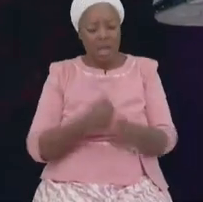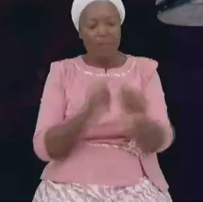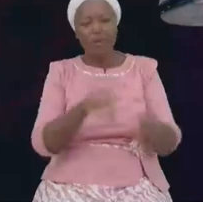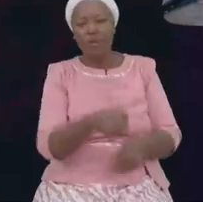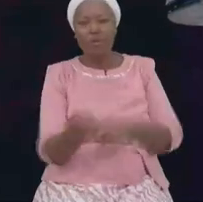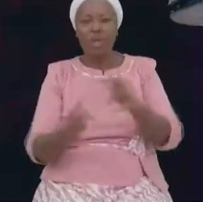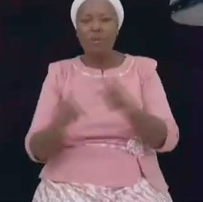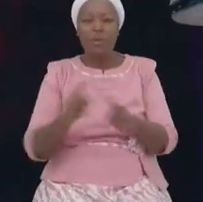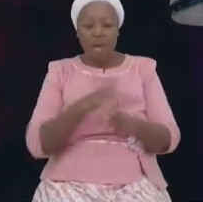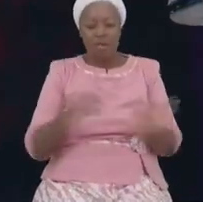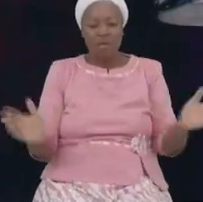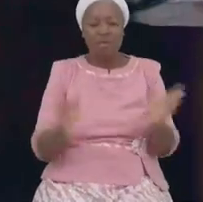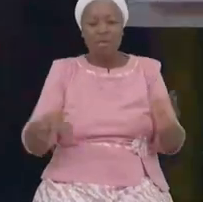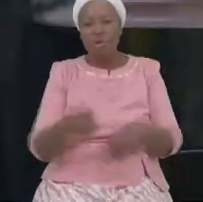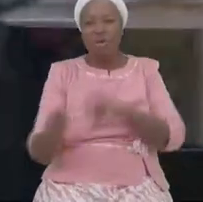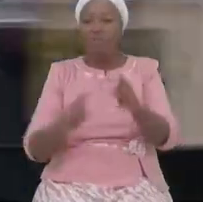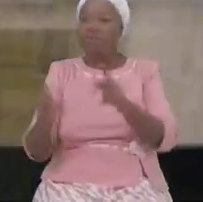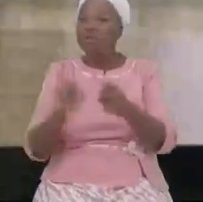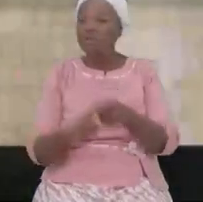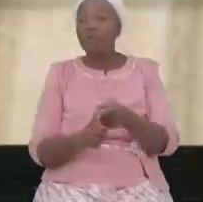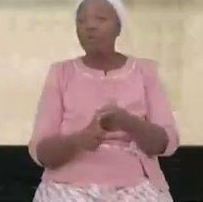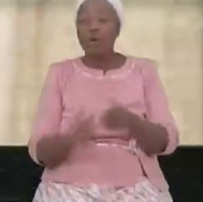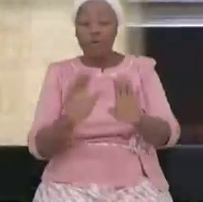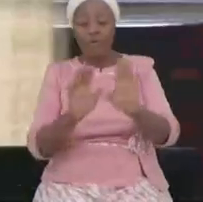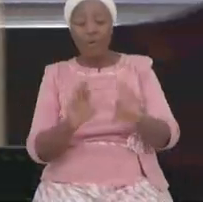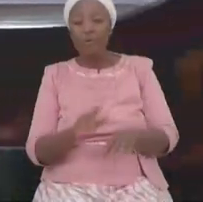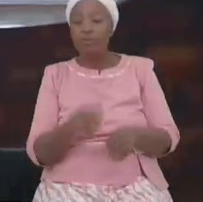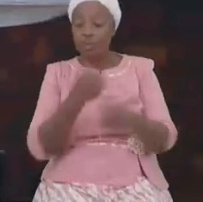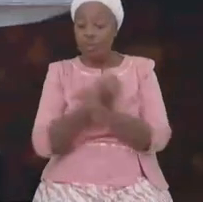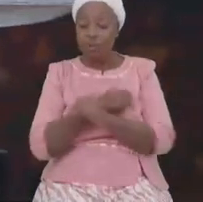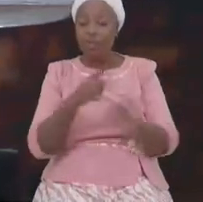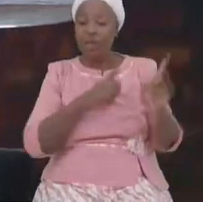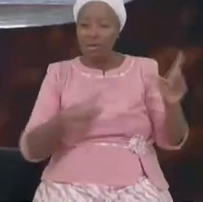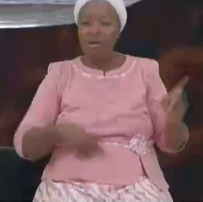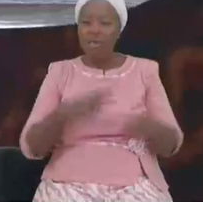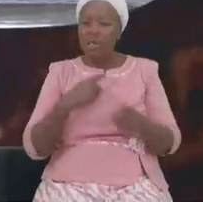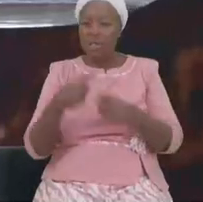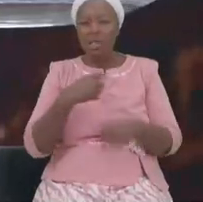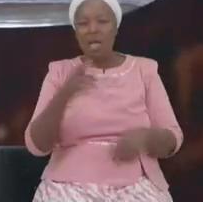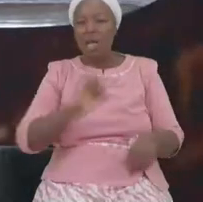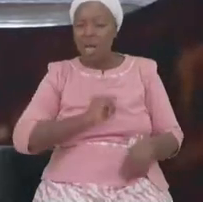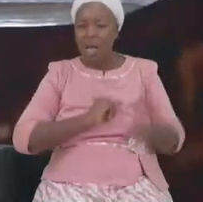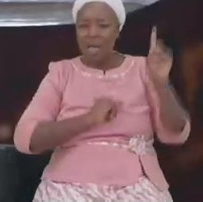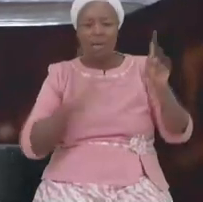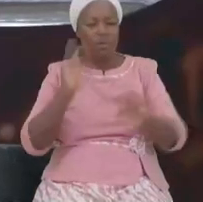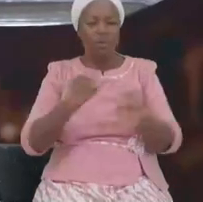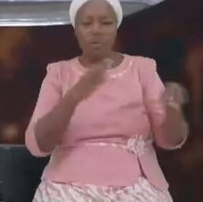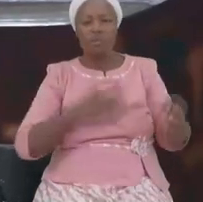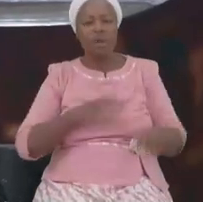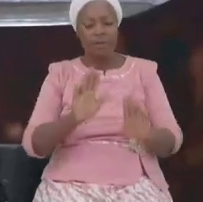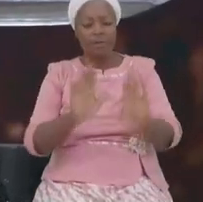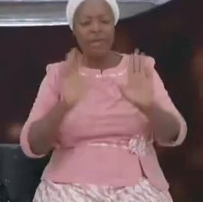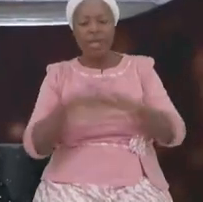de nous éloigner de Dieu et encourager donc les autres à craindre Dieu. Je mettrai ma crainte dans leur cœur,